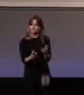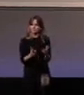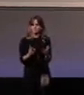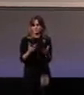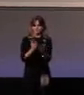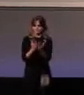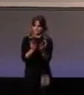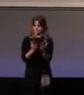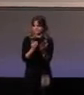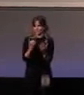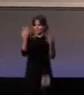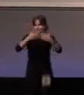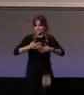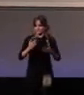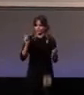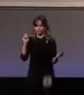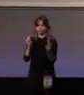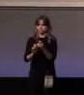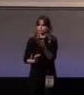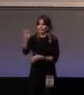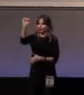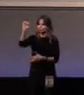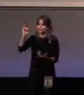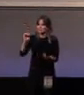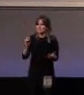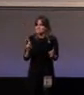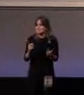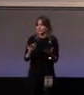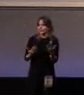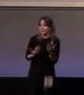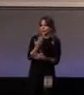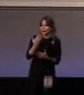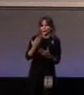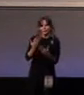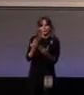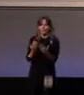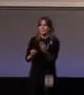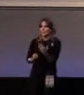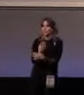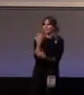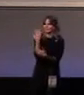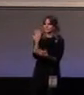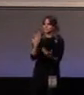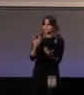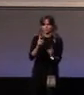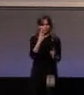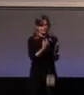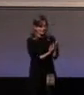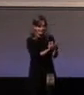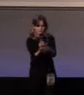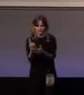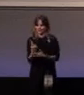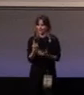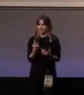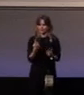in evolution iv wordt nieuw bovens wat je zie en peering woont is het